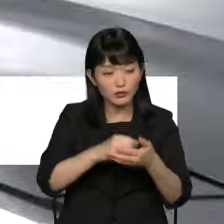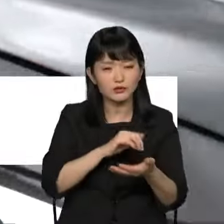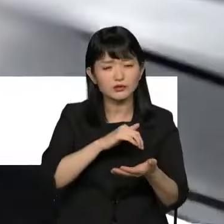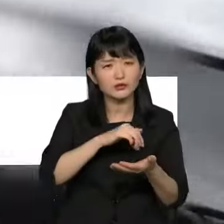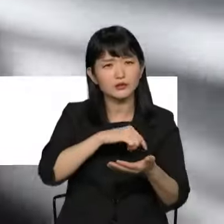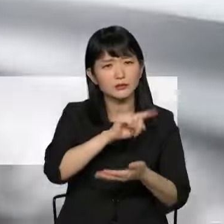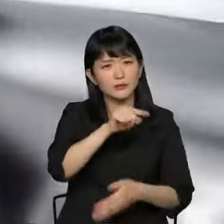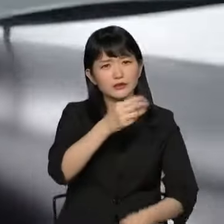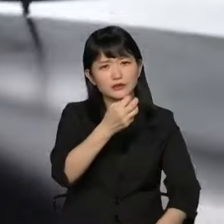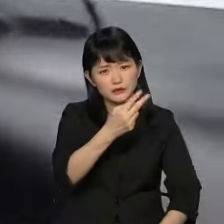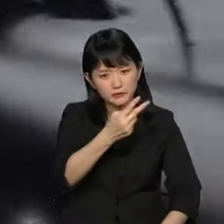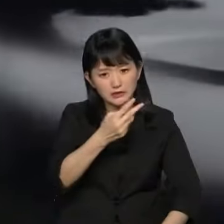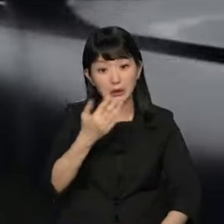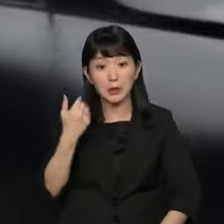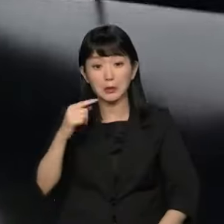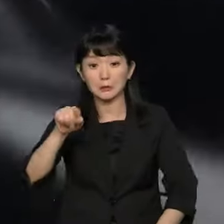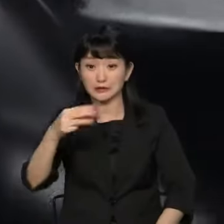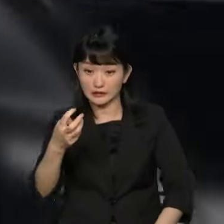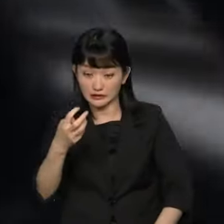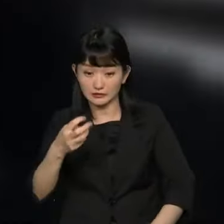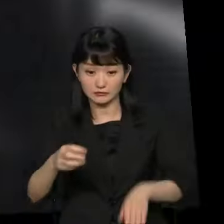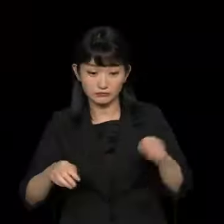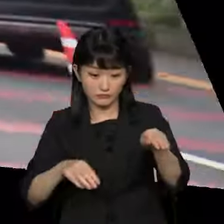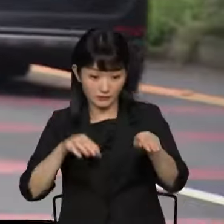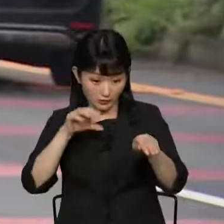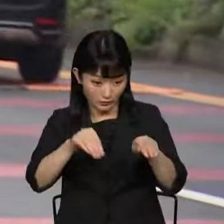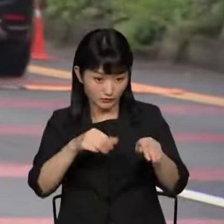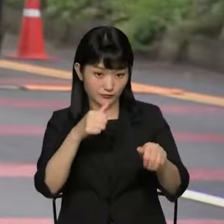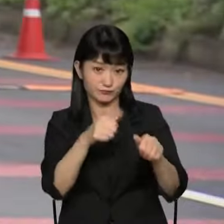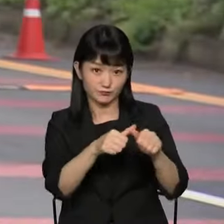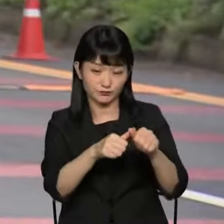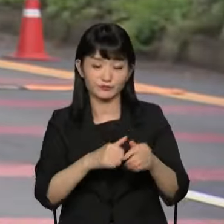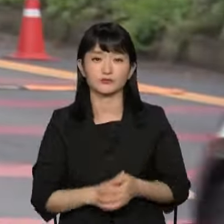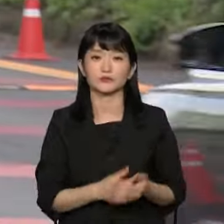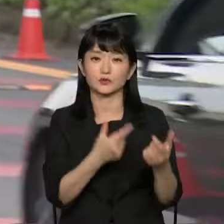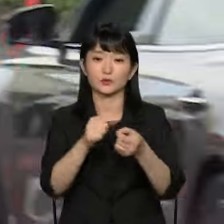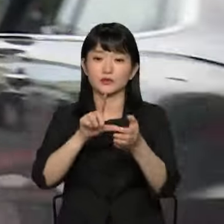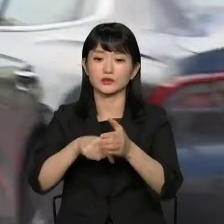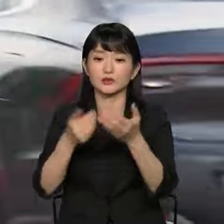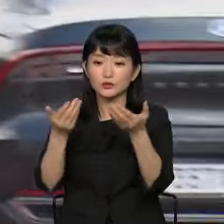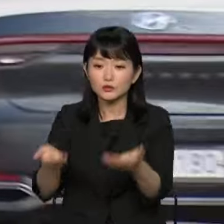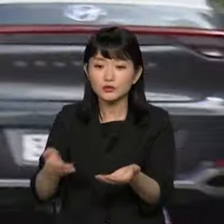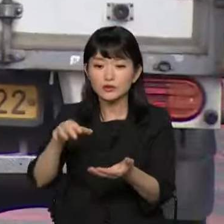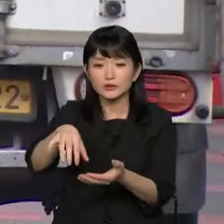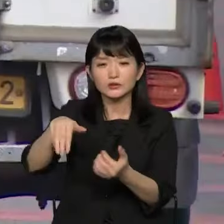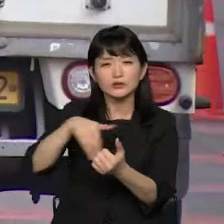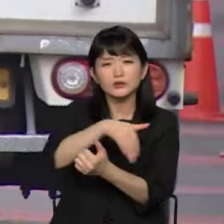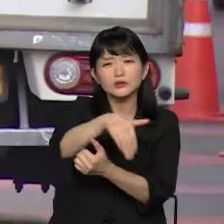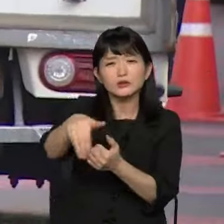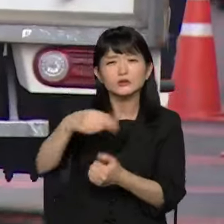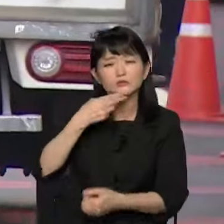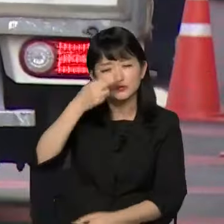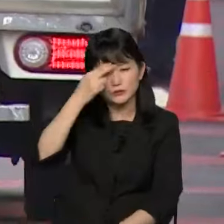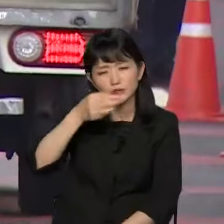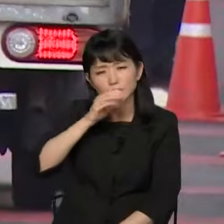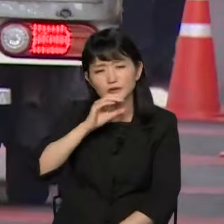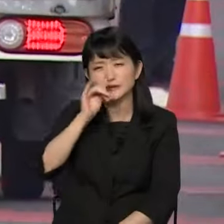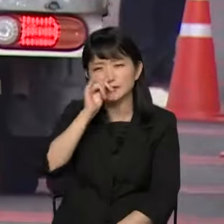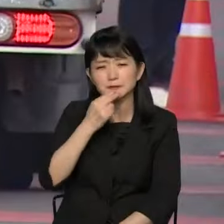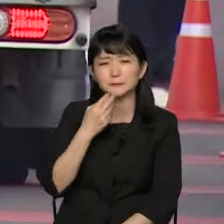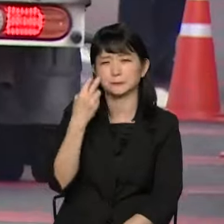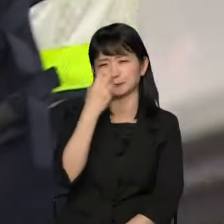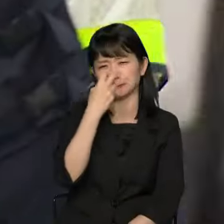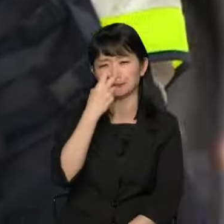130이었죠. 즉시 멈춰 세우고 계도합니다. 같은 시각 휴게소 주변에선 음주운전 단속도 함께